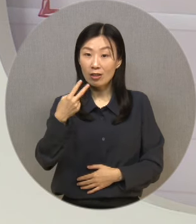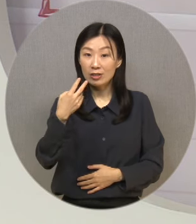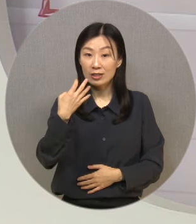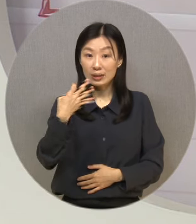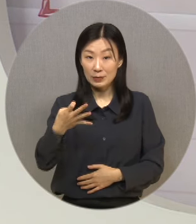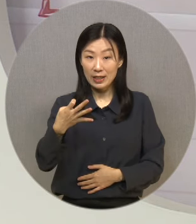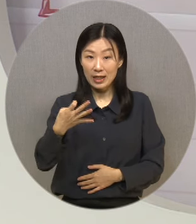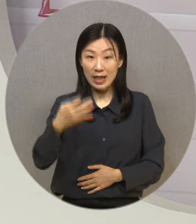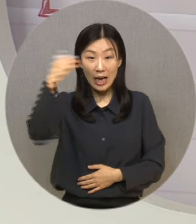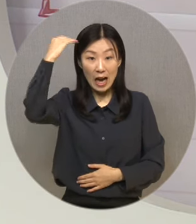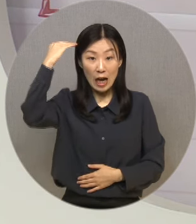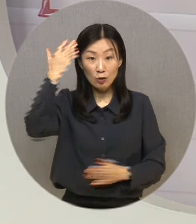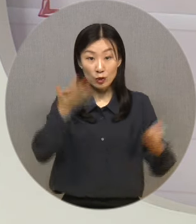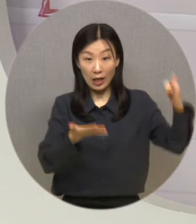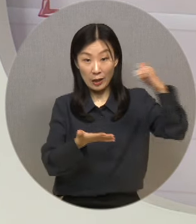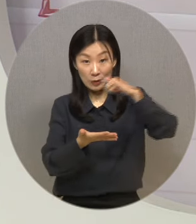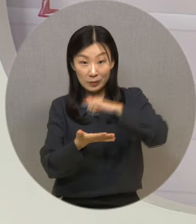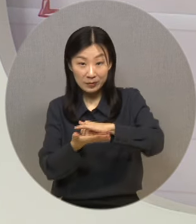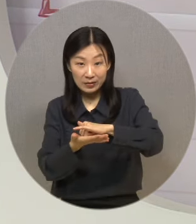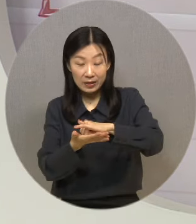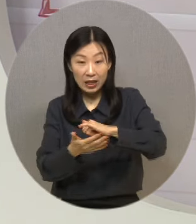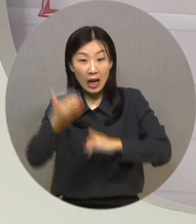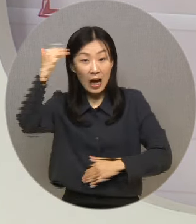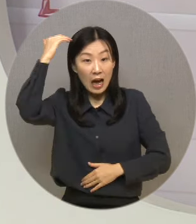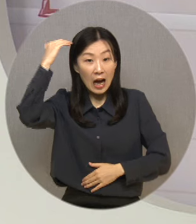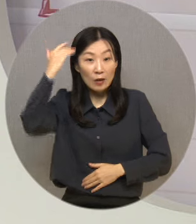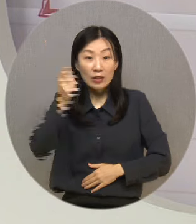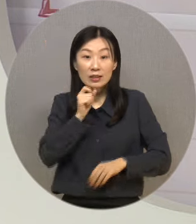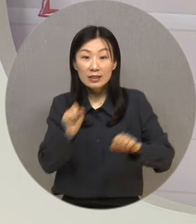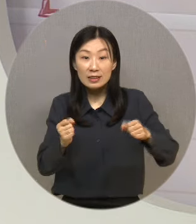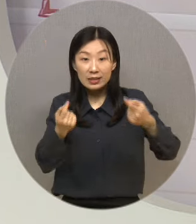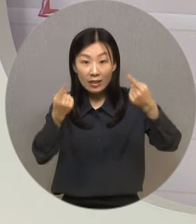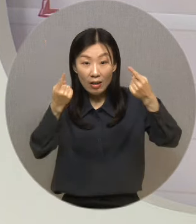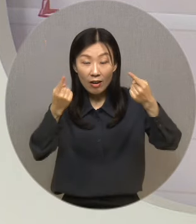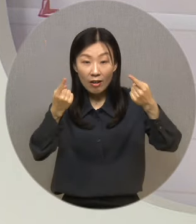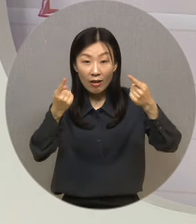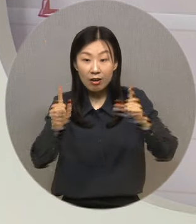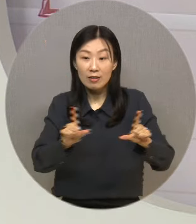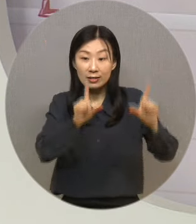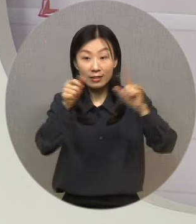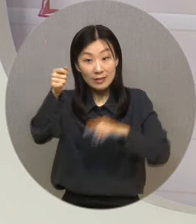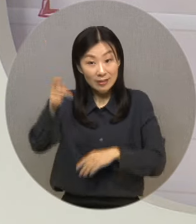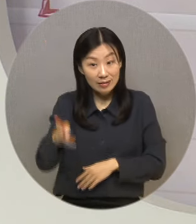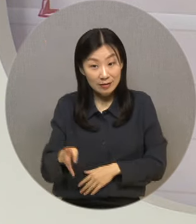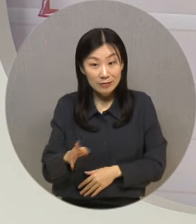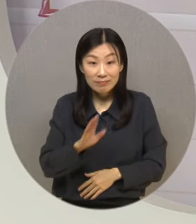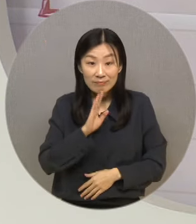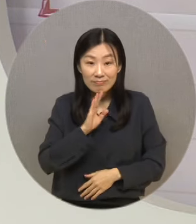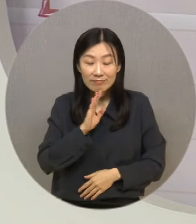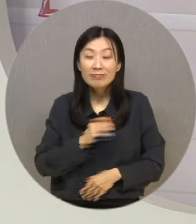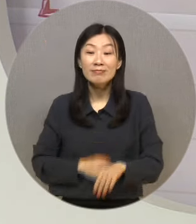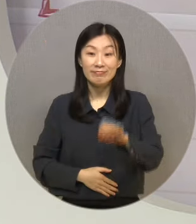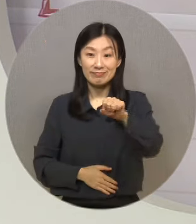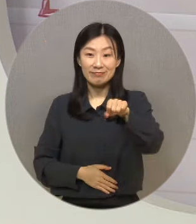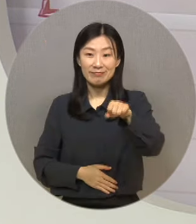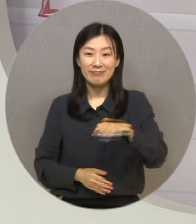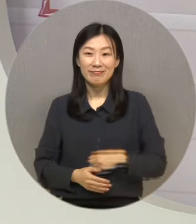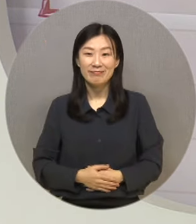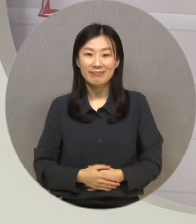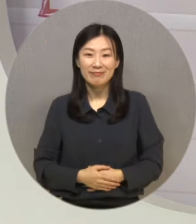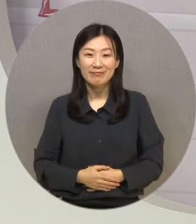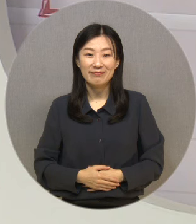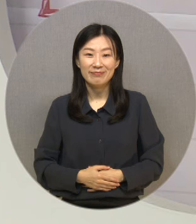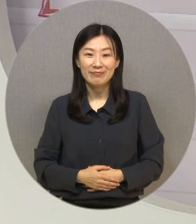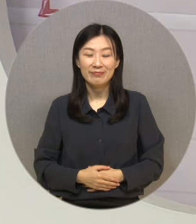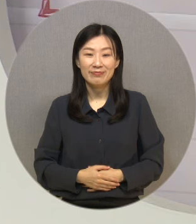2014년에 한국에 오셨다는데 한국에서 네. 설 명절 여러 번 보내셨죠? 네. 예, 그 여러 번 설을